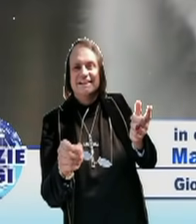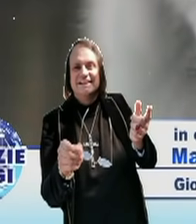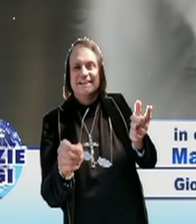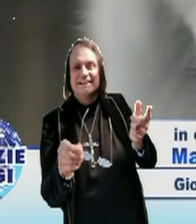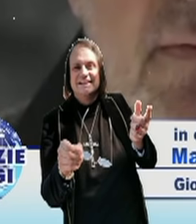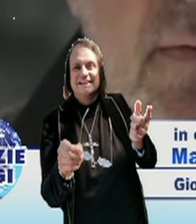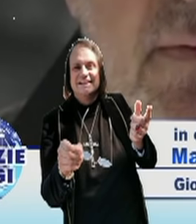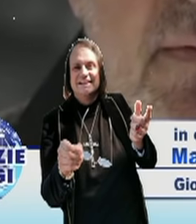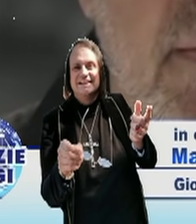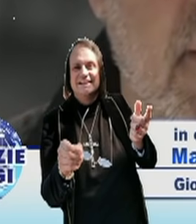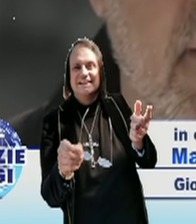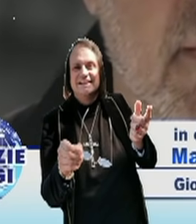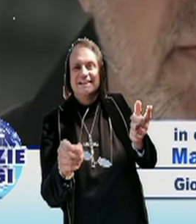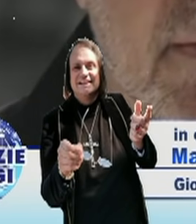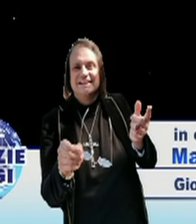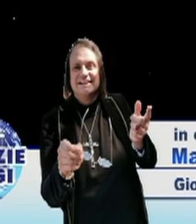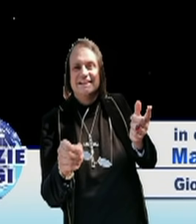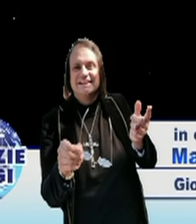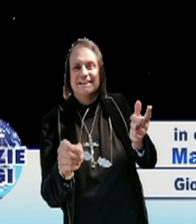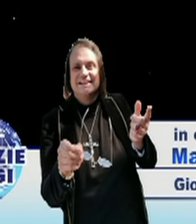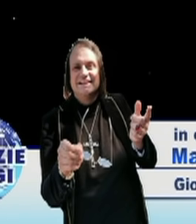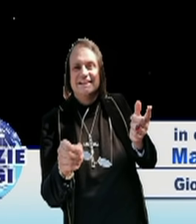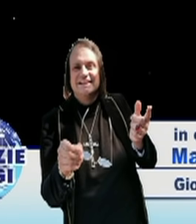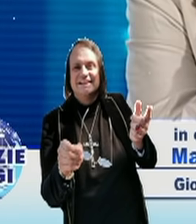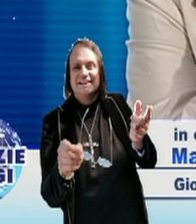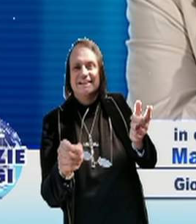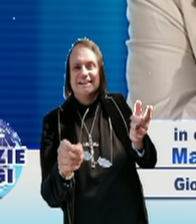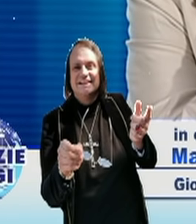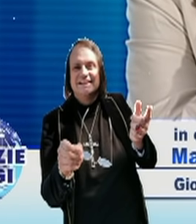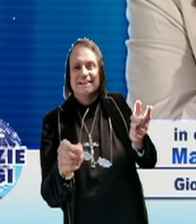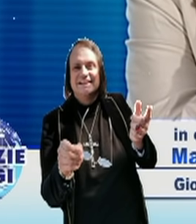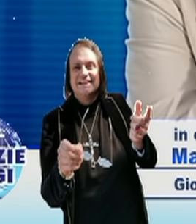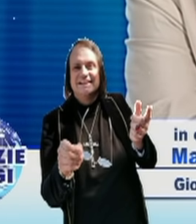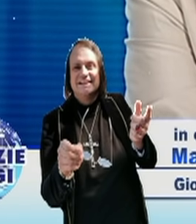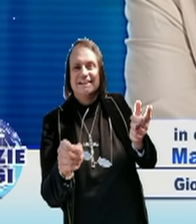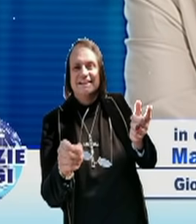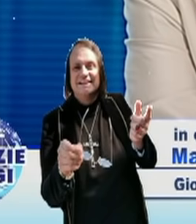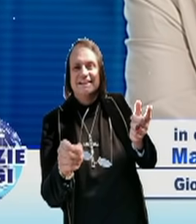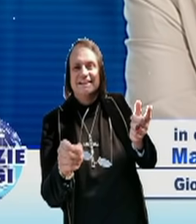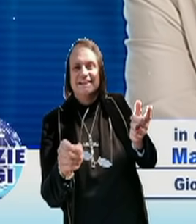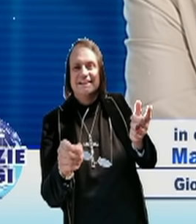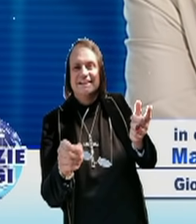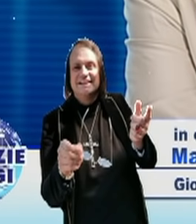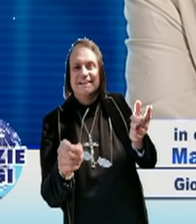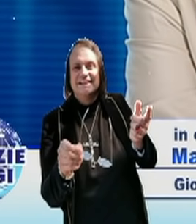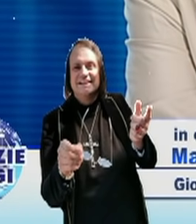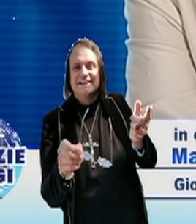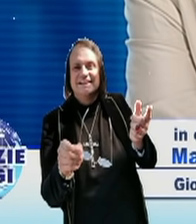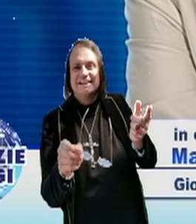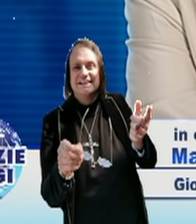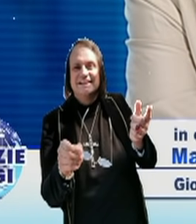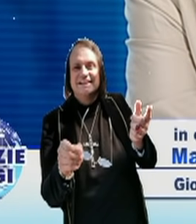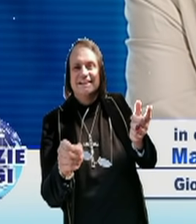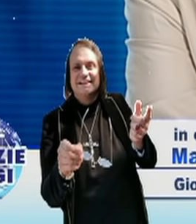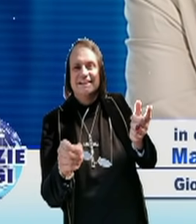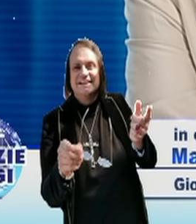spazio, contrariamente al mainstream, a tutto quello che è buono, a tutto ciò che è verità e ricerca delle verità sulle orme di Sant'Agostino e sulle